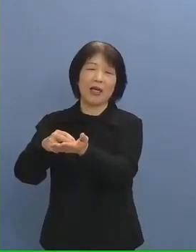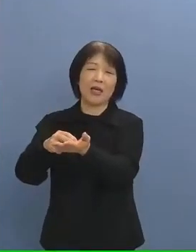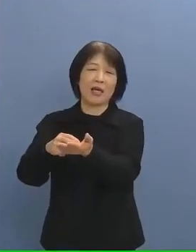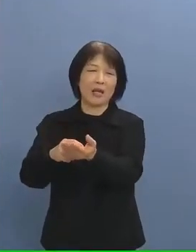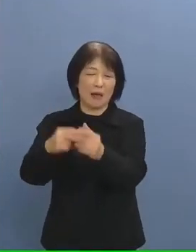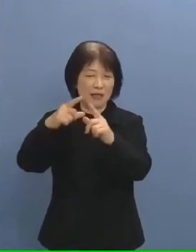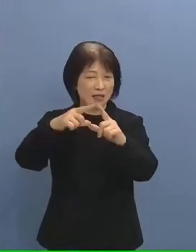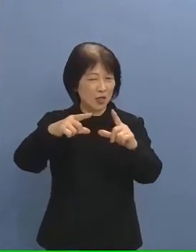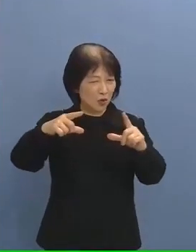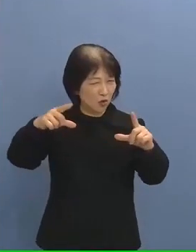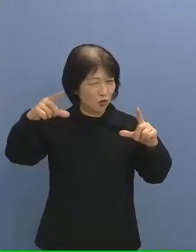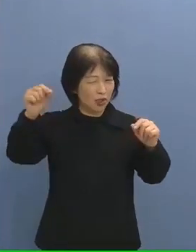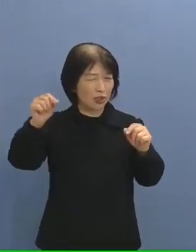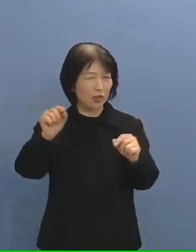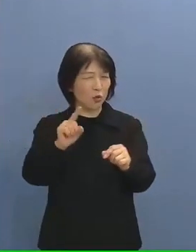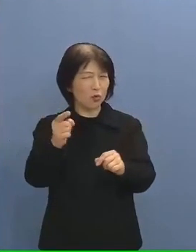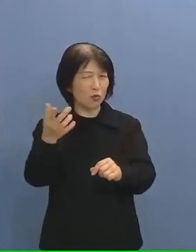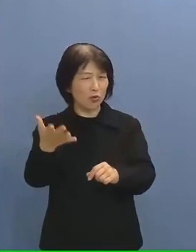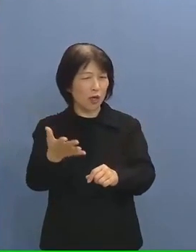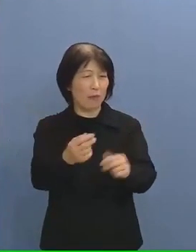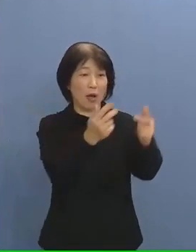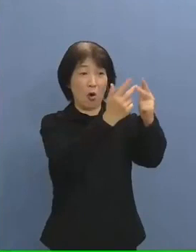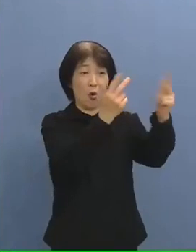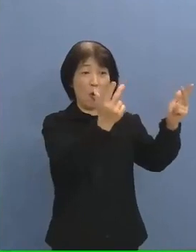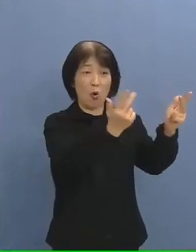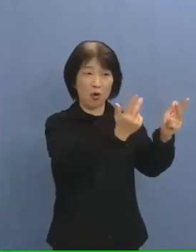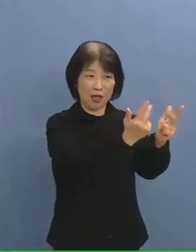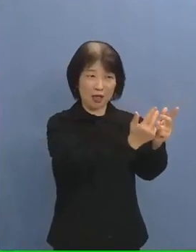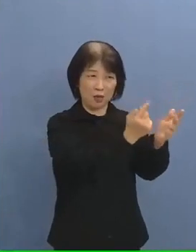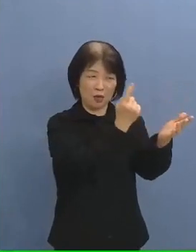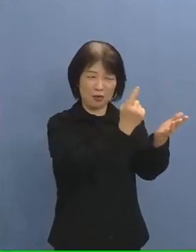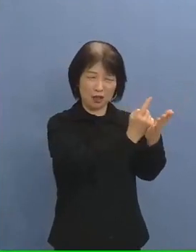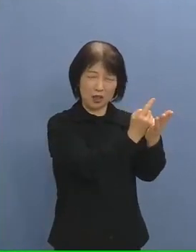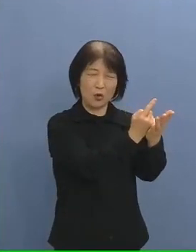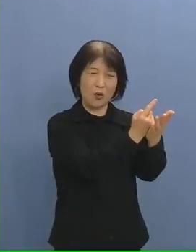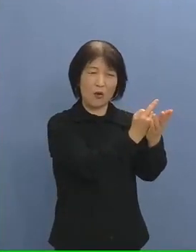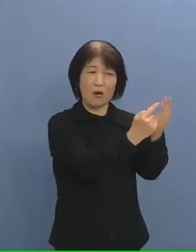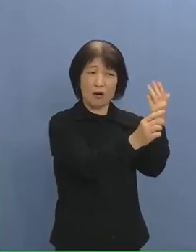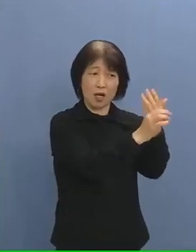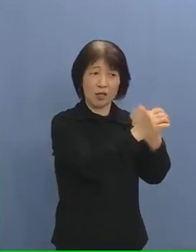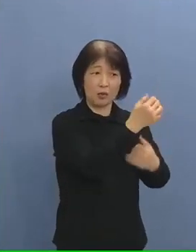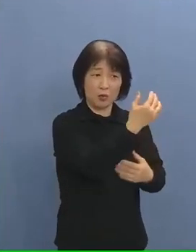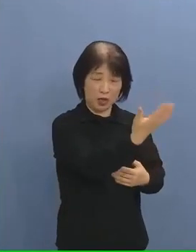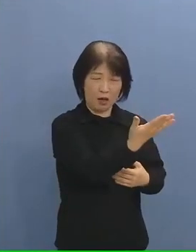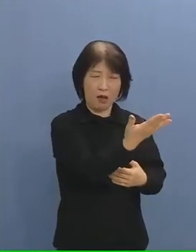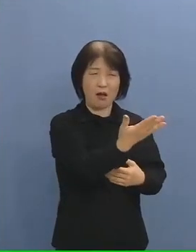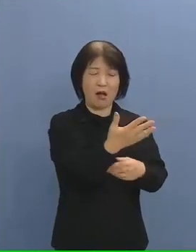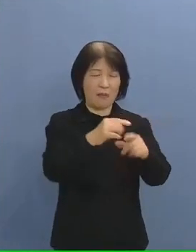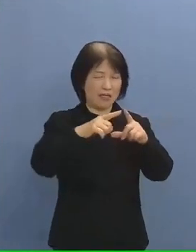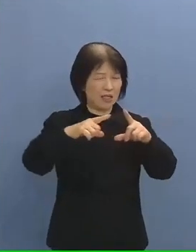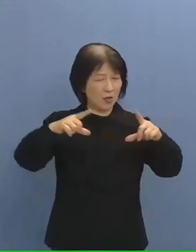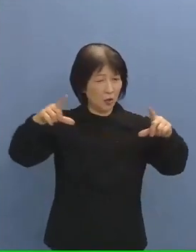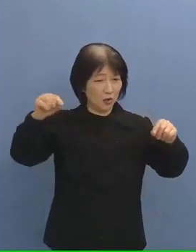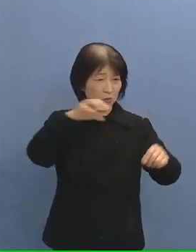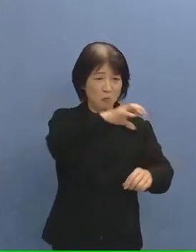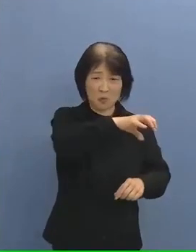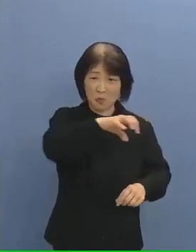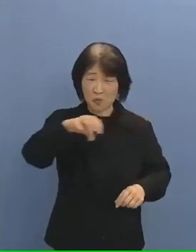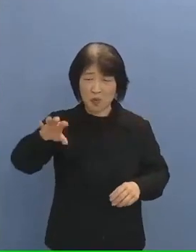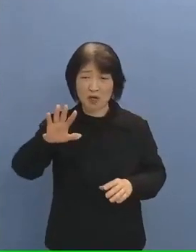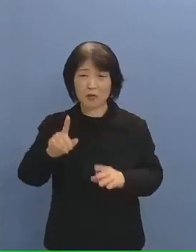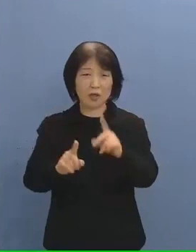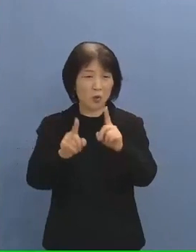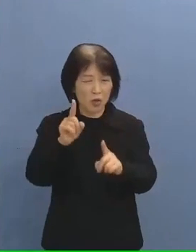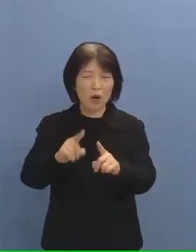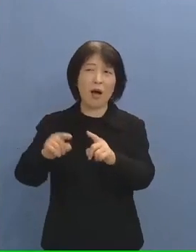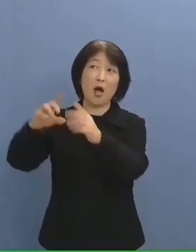仕切り、これは北海道独自の特有の事案であるのかとか含めてですね、国がある意味実態調査どうするかも含めて検